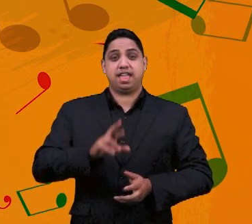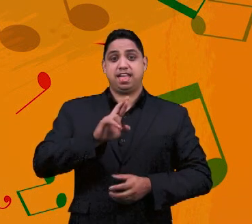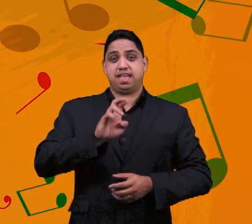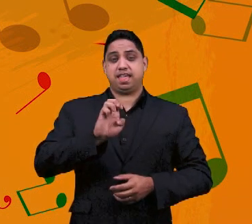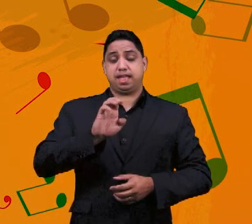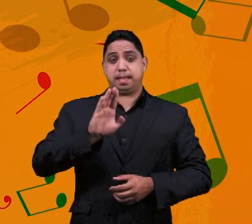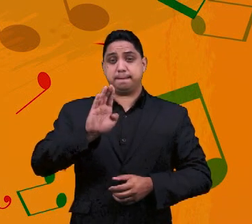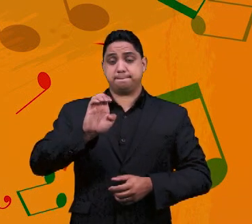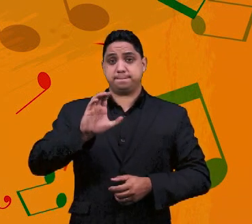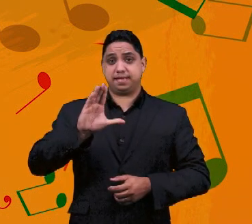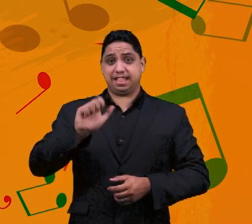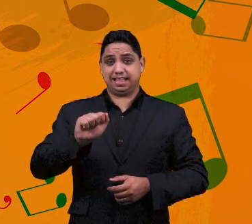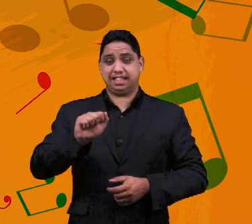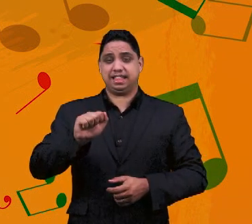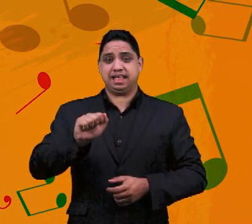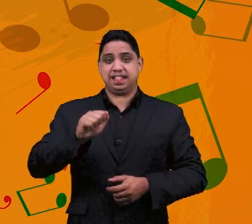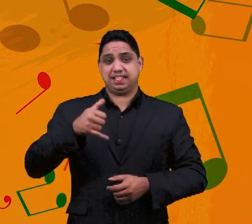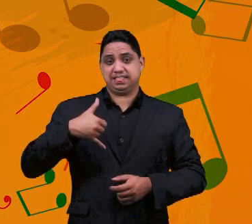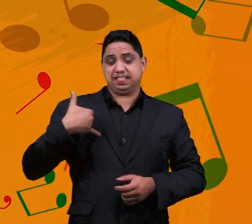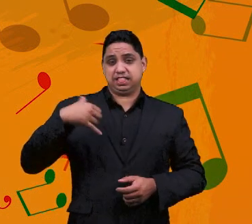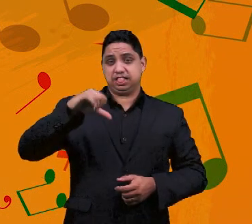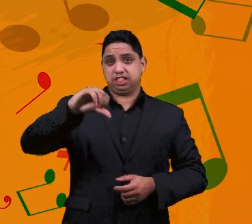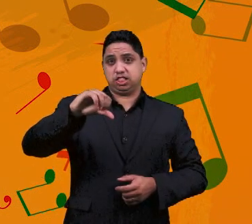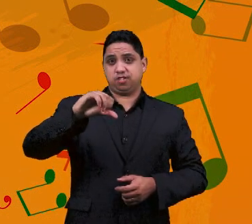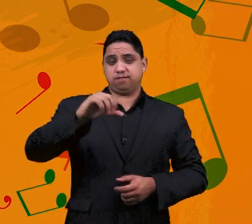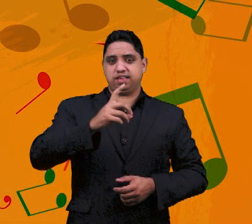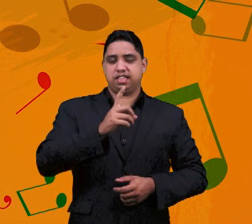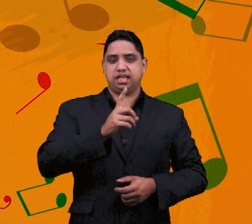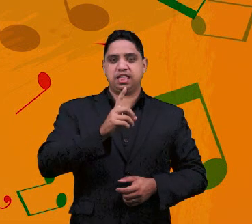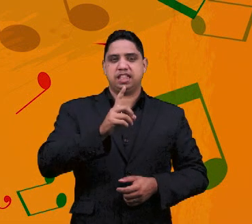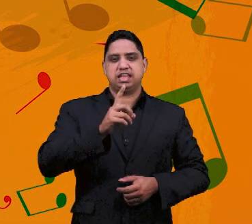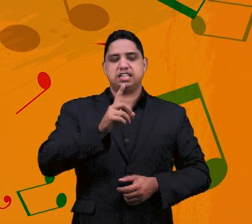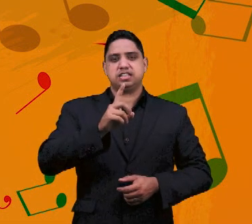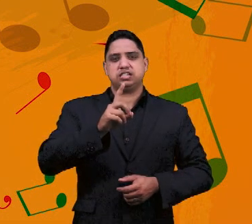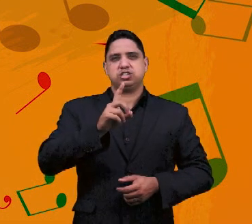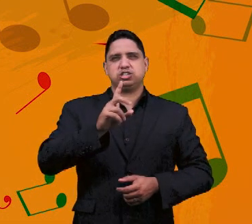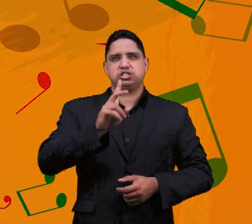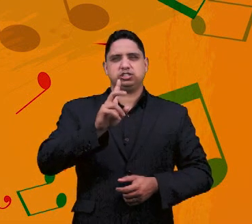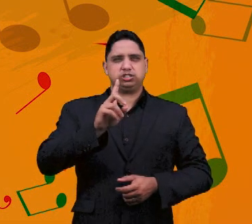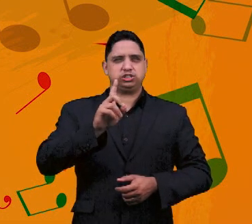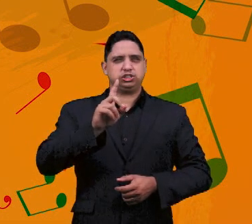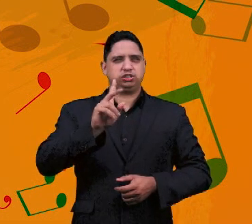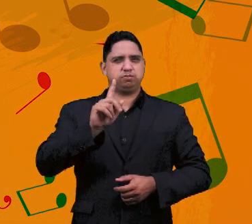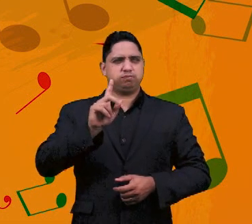Rebecca Emanuele a 9 ans, de Divinópolis, Minas Gerais.